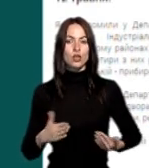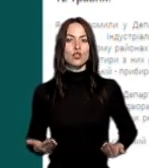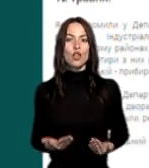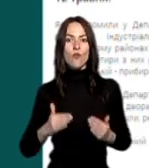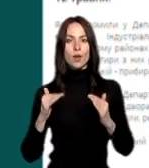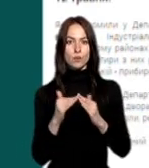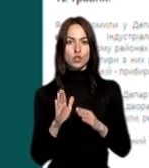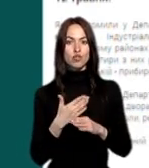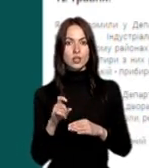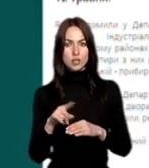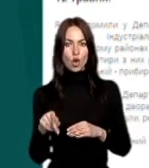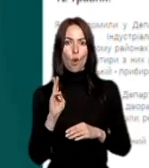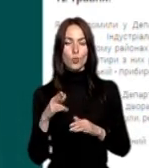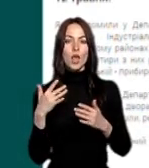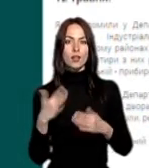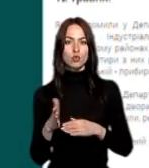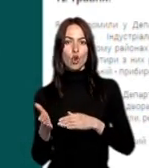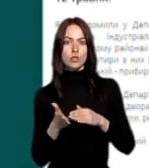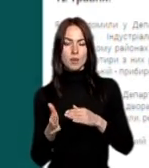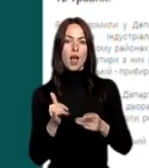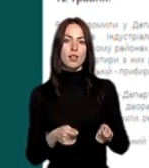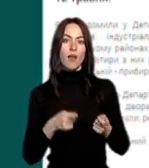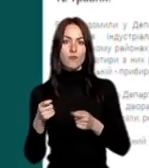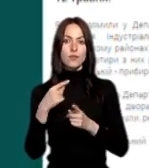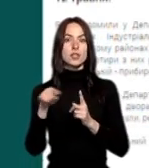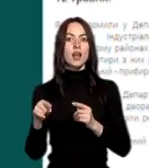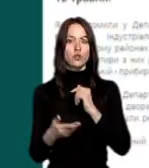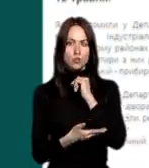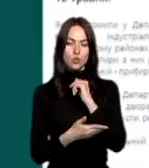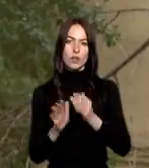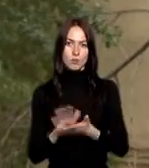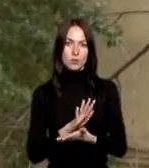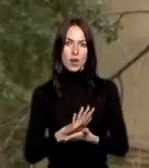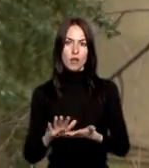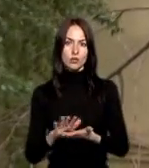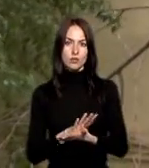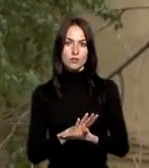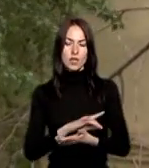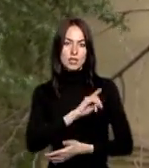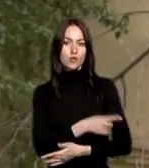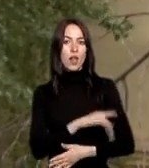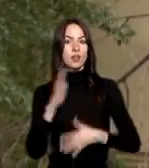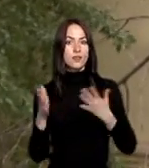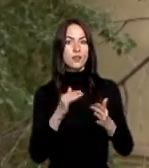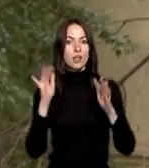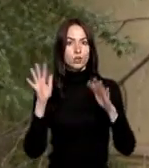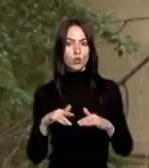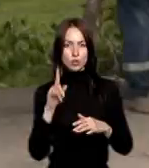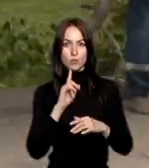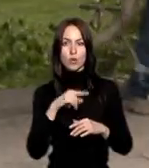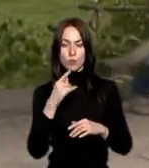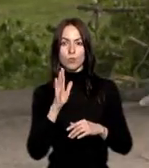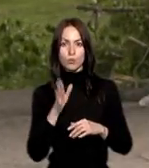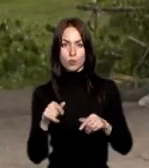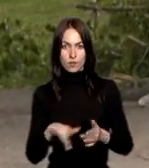Частину з них комунальники вже розпиляли і вивезли. Решту дерев прибирають. Шквальний вітер та дощі, за прогнозом синоптиків,